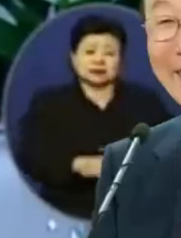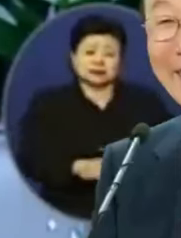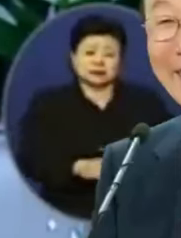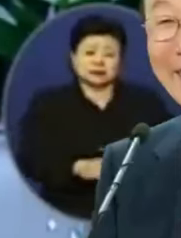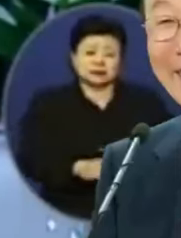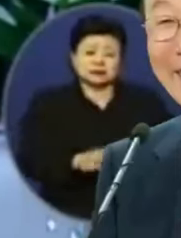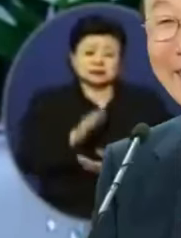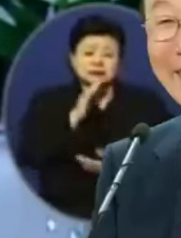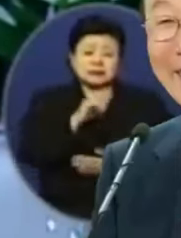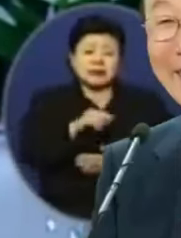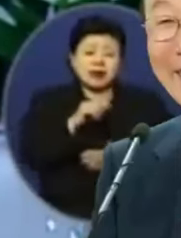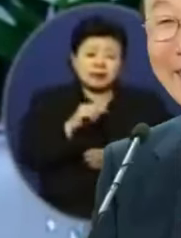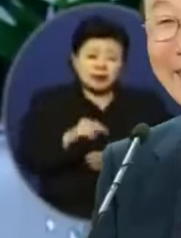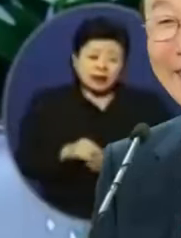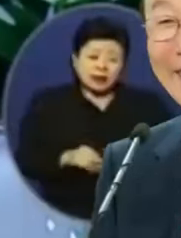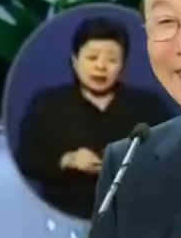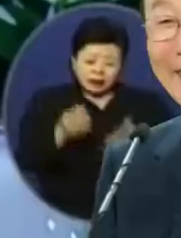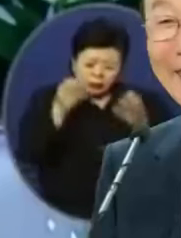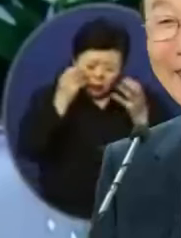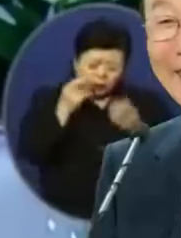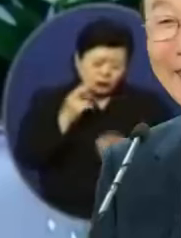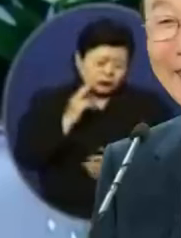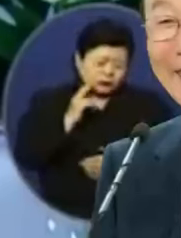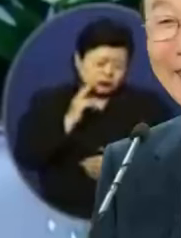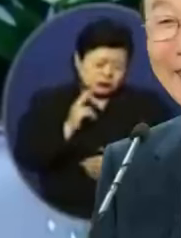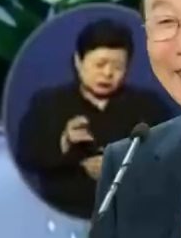얼마나 마음에 고통스럽고